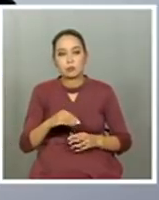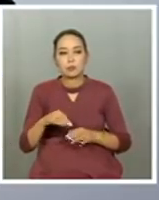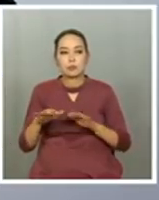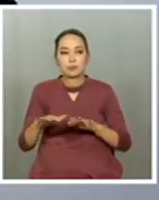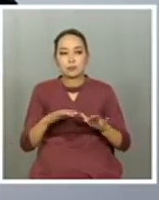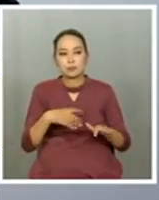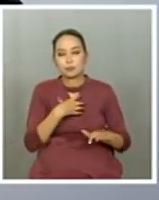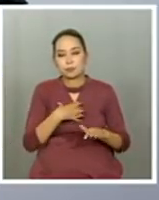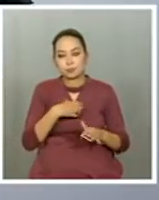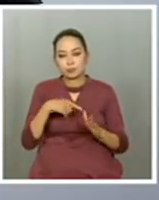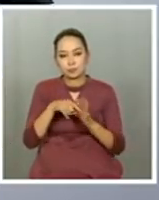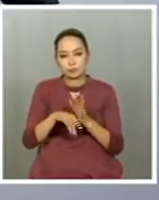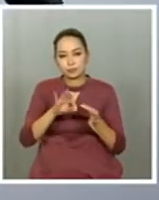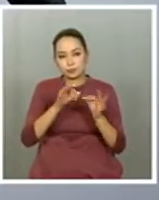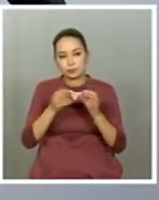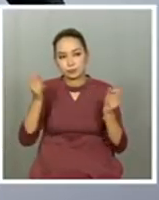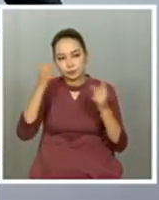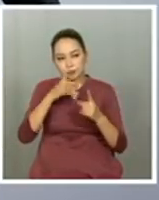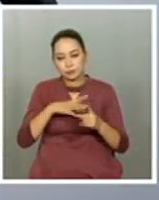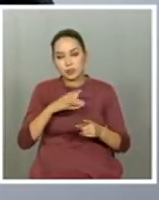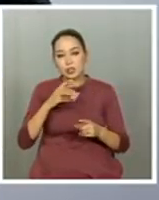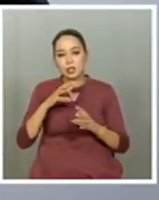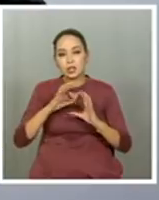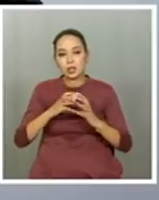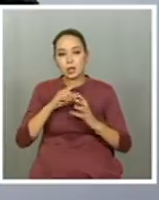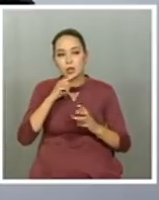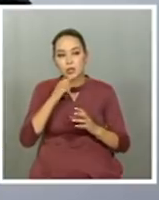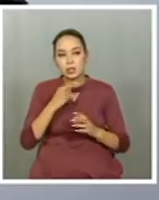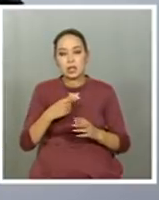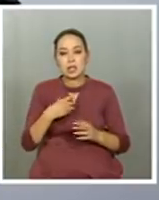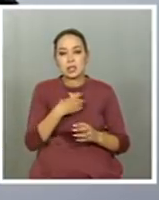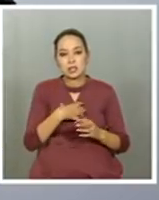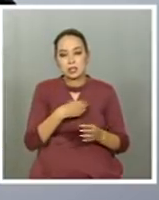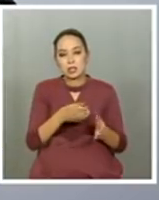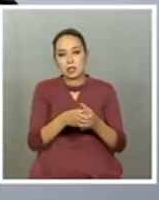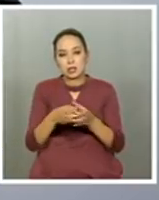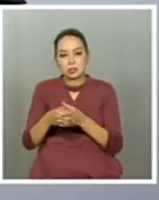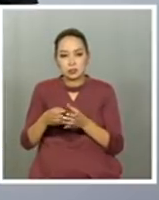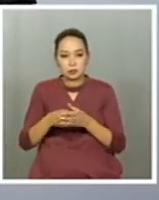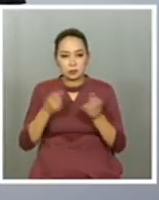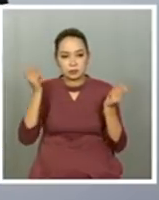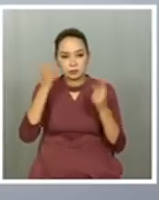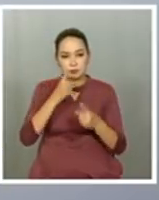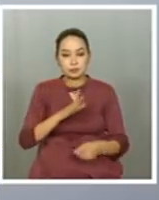үйрендіңіздер. Геоэкономиканың негізгі категорияларымен таныс болдыңыздар.